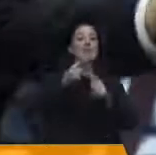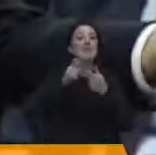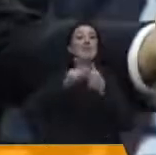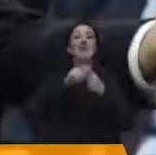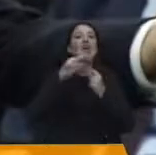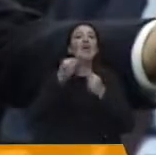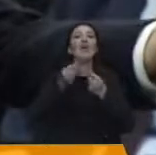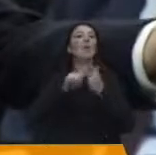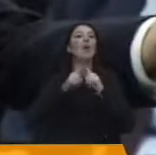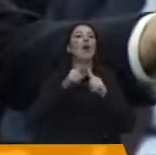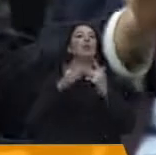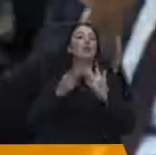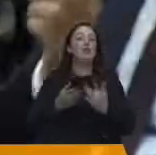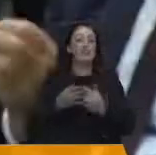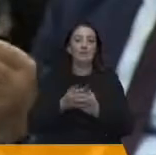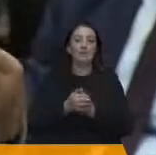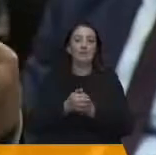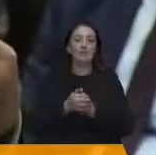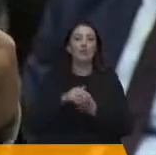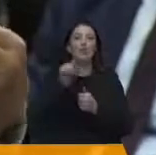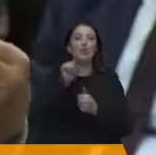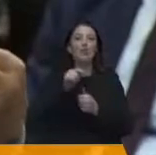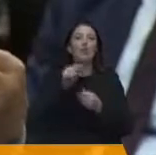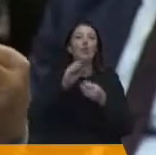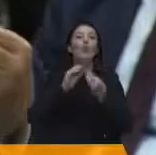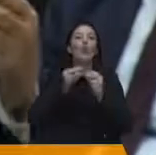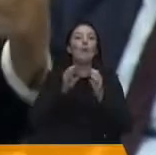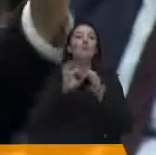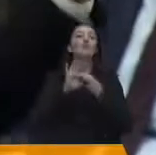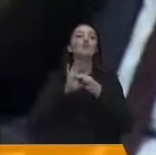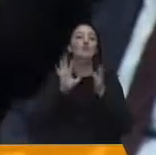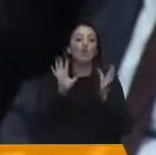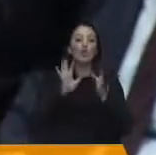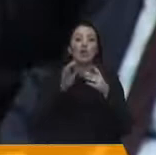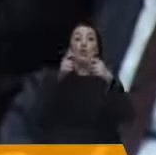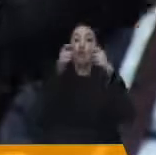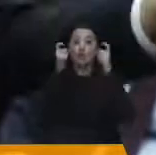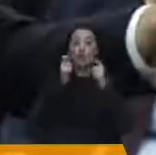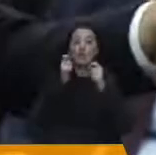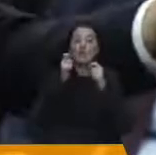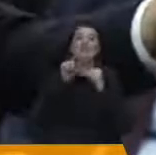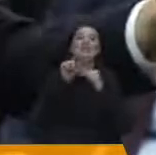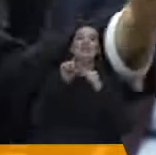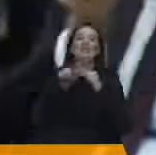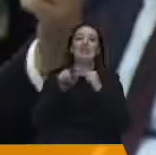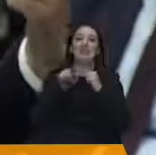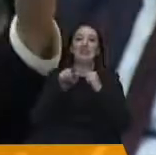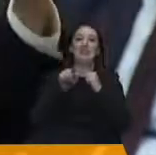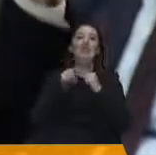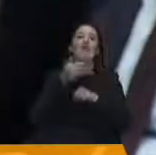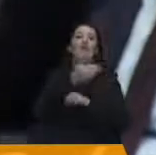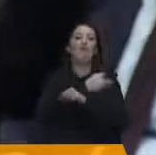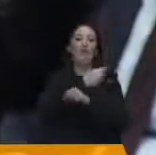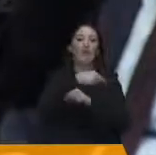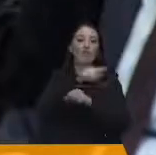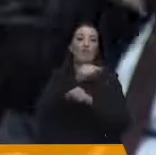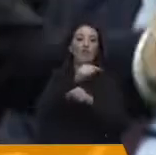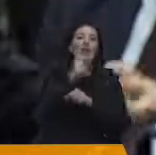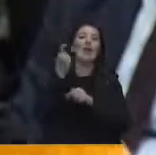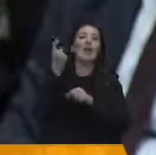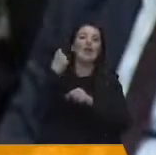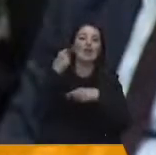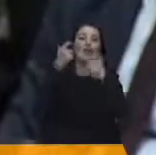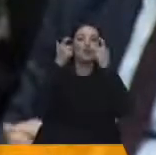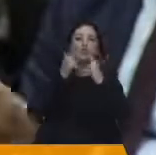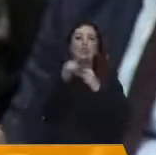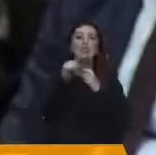İyi Parti'dir. Bu sorunları çözmek sorumluluğu sizdedir. Halk bu yetkiyi ve sorumluluğu size